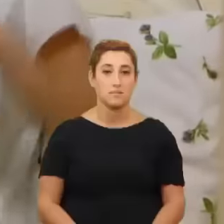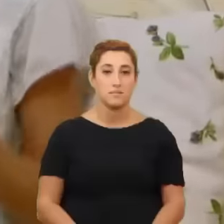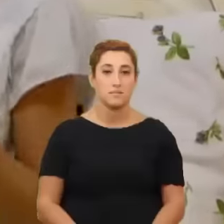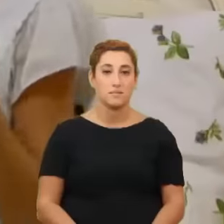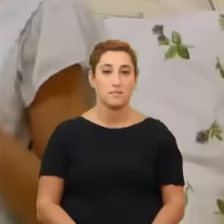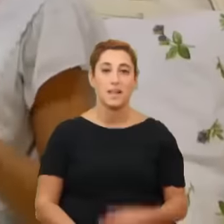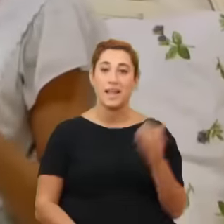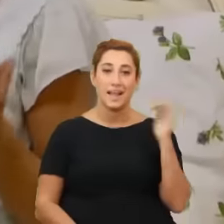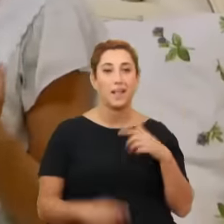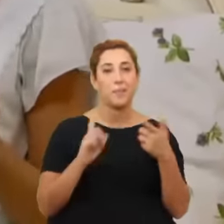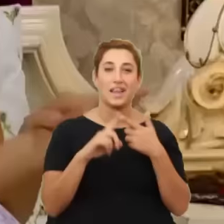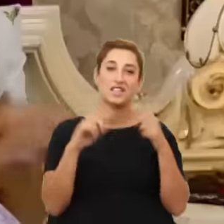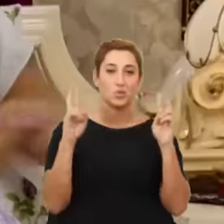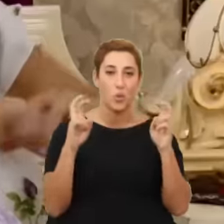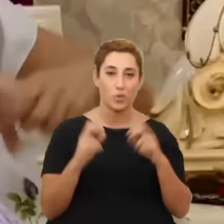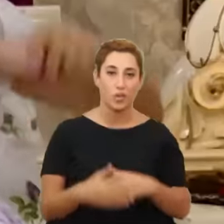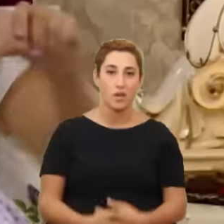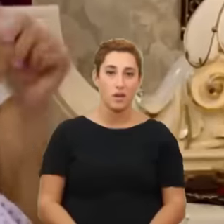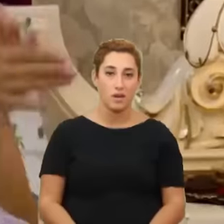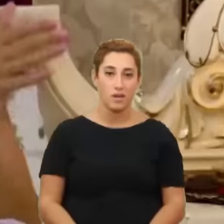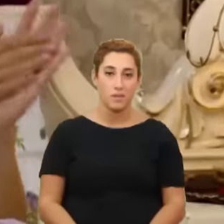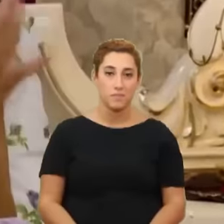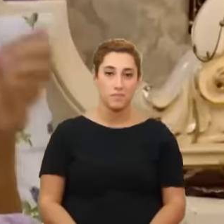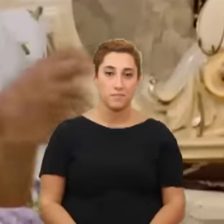Girelim ikinci konuya.